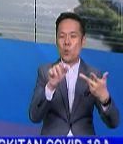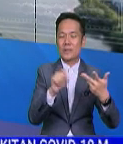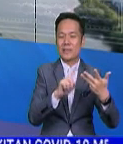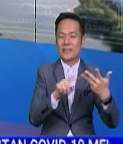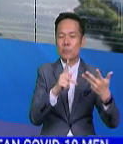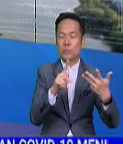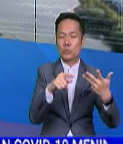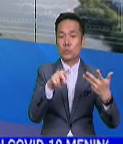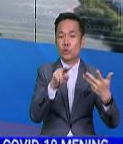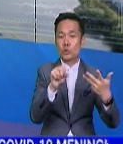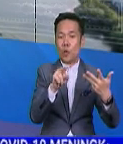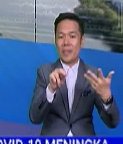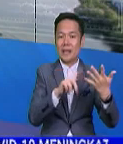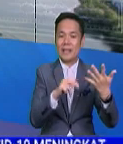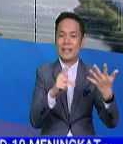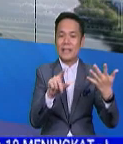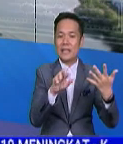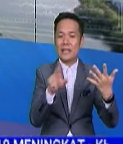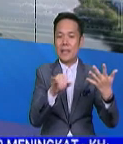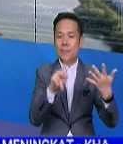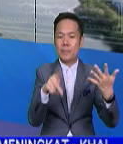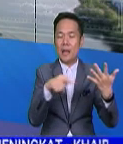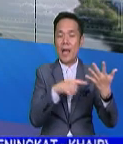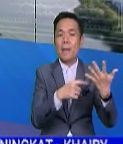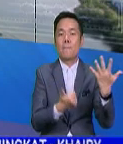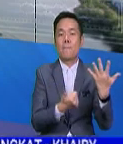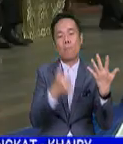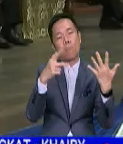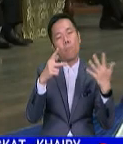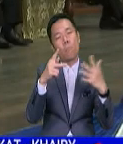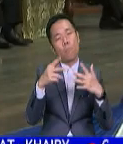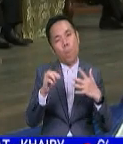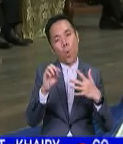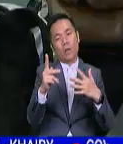sonki rileks tanpa zakat dan kampungmu